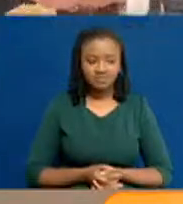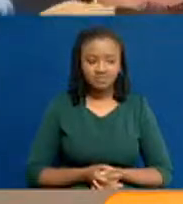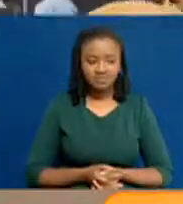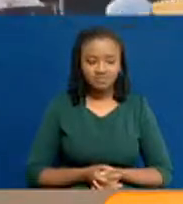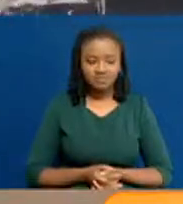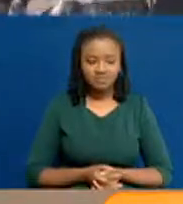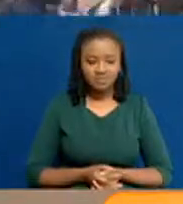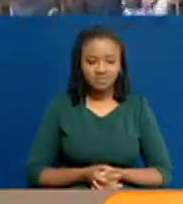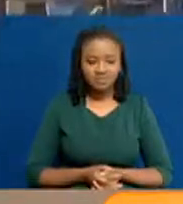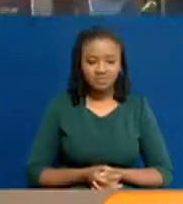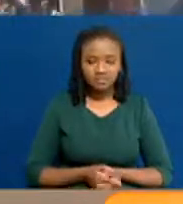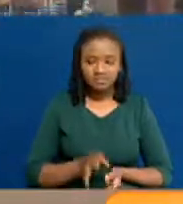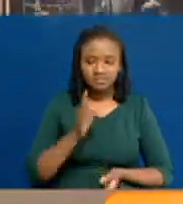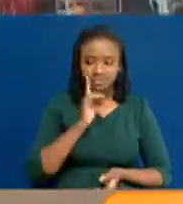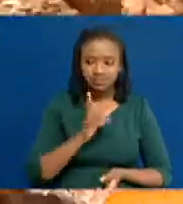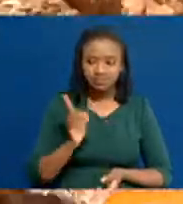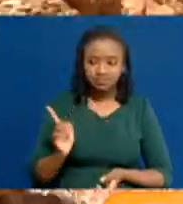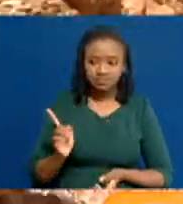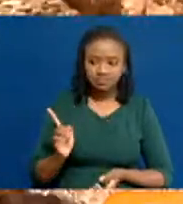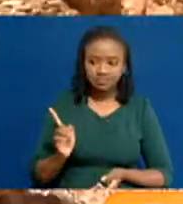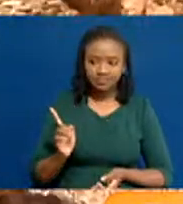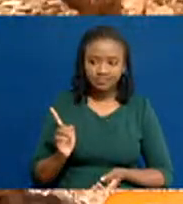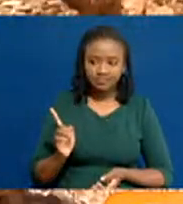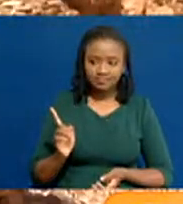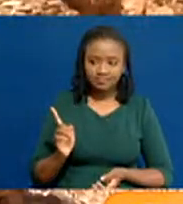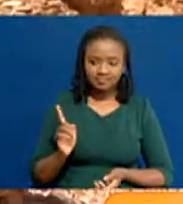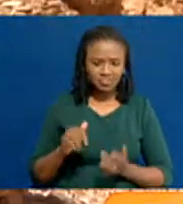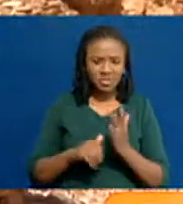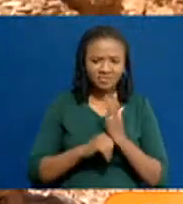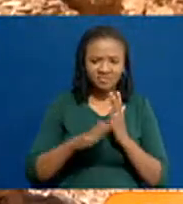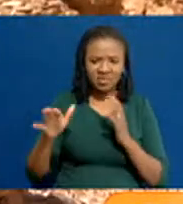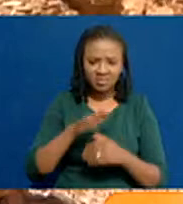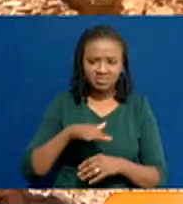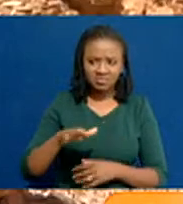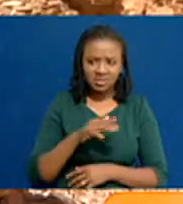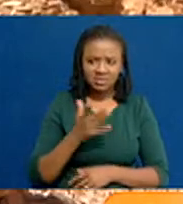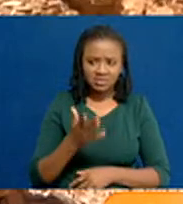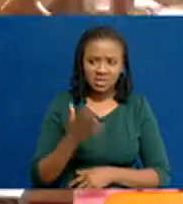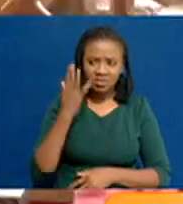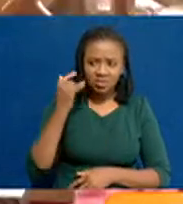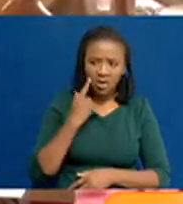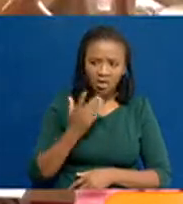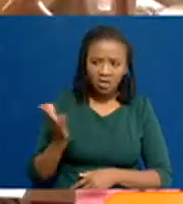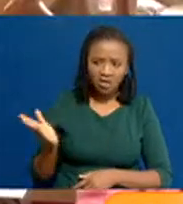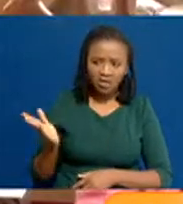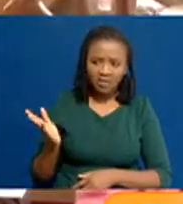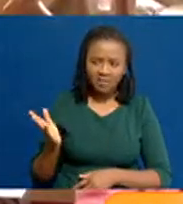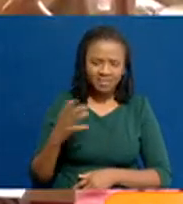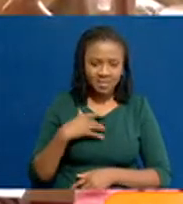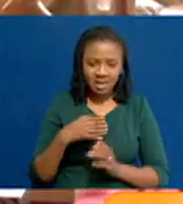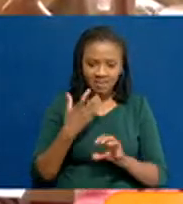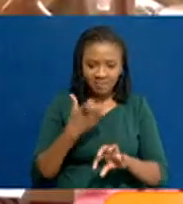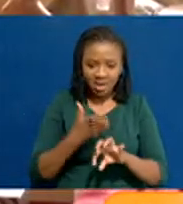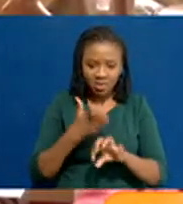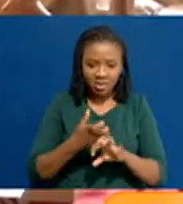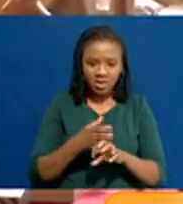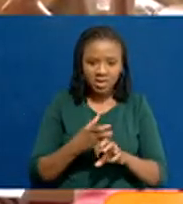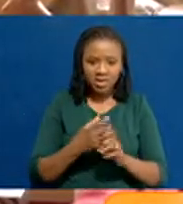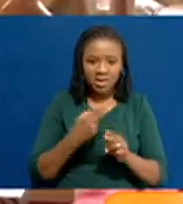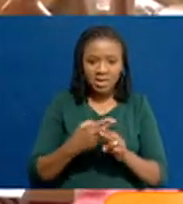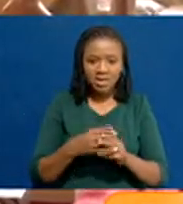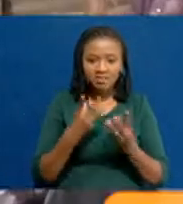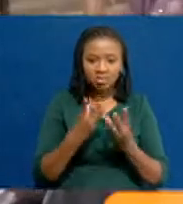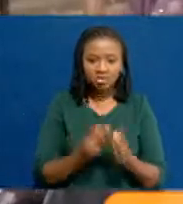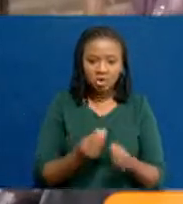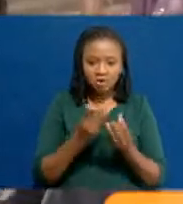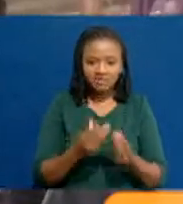Eneo hili ni mojawapo ya maeneo maarufu duniani kutokana na uwepo wa mawe aina ya soapstone maarufu kama mawe ya